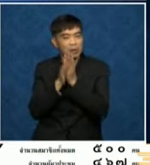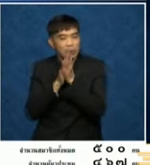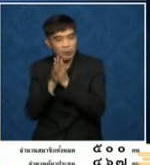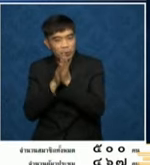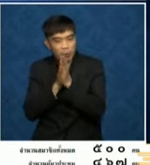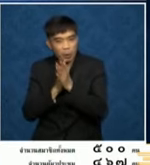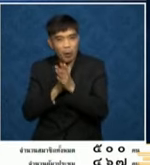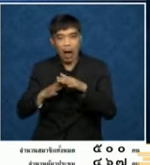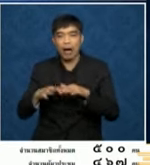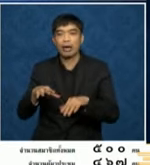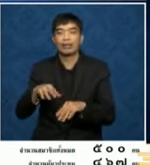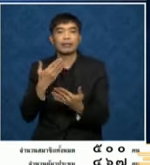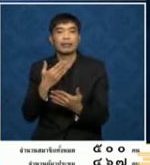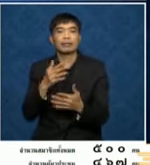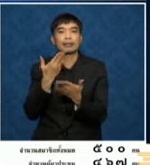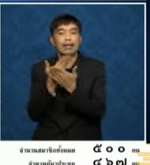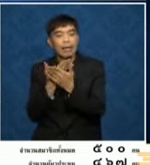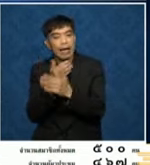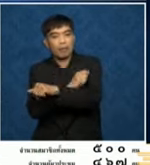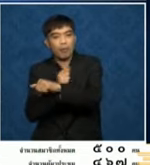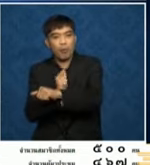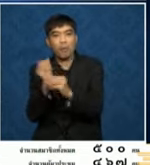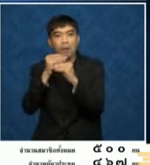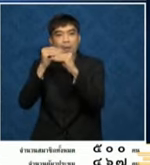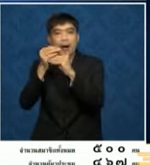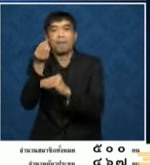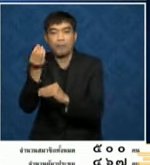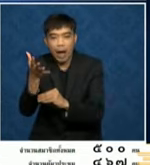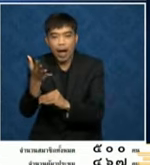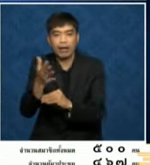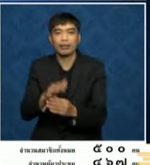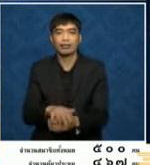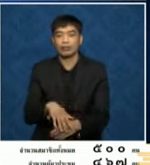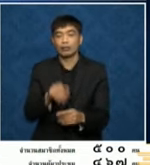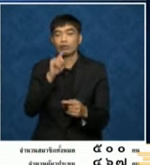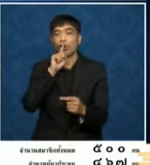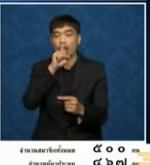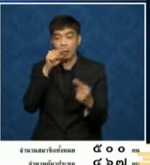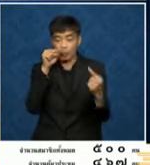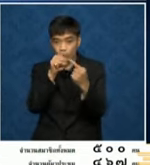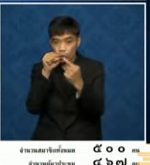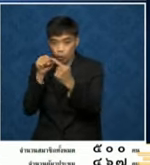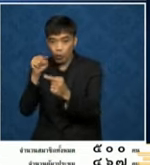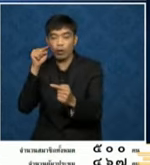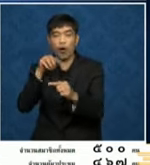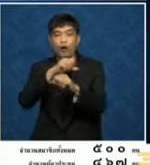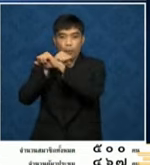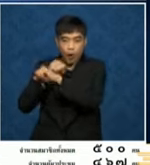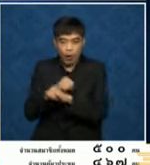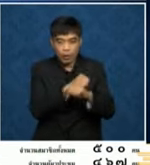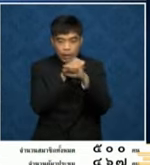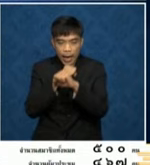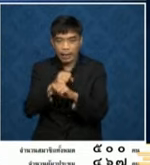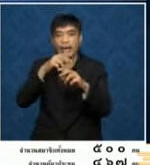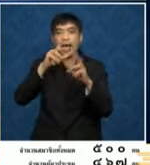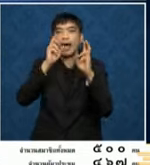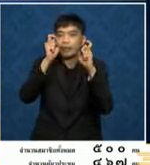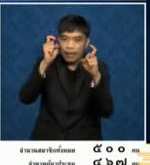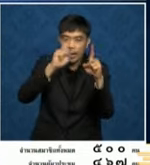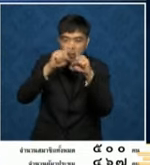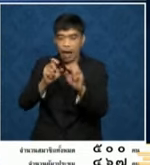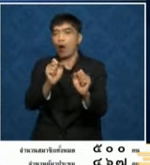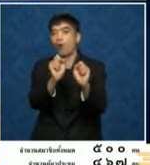ศษด้วยทั้งนี้ในการกำหนดค่าตอบแทนที่เพิ่มเติมไปถือว่าเหมาะสมกับความเสี่ยงในการปฏิบัติหน้าที่แต่สิ่งนี้ต้องตามมาด้วยกระบ